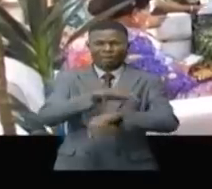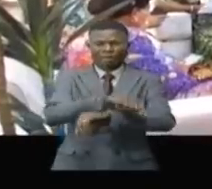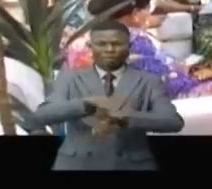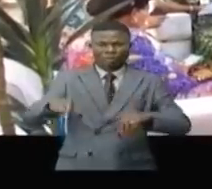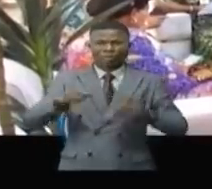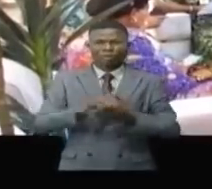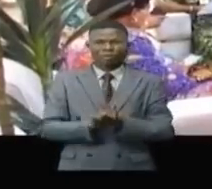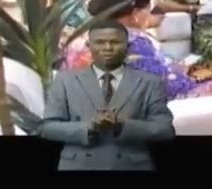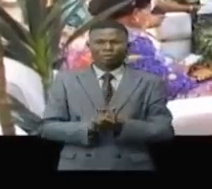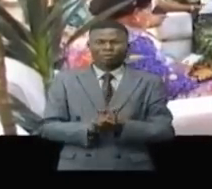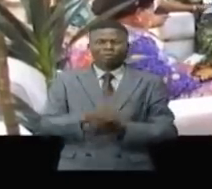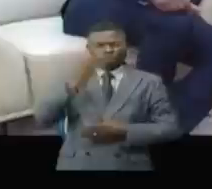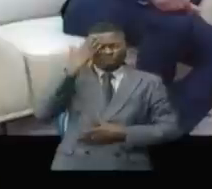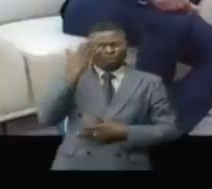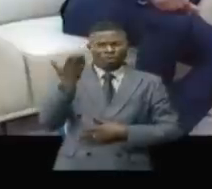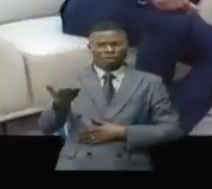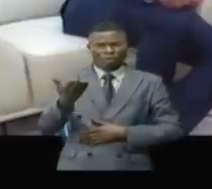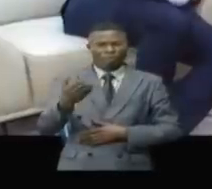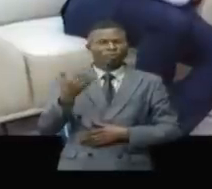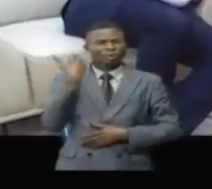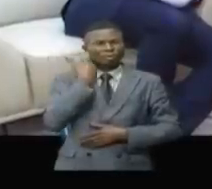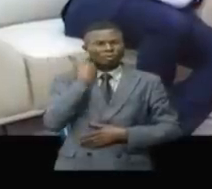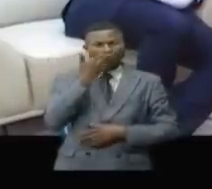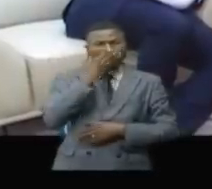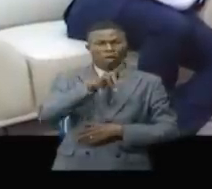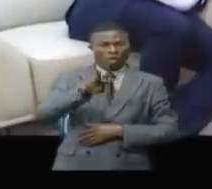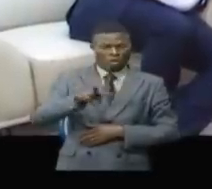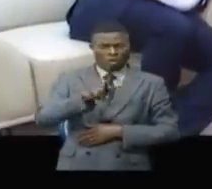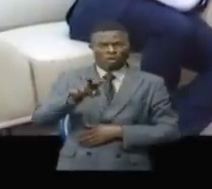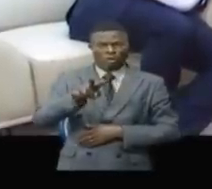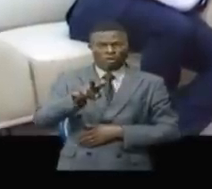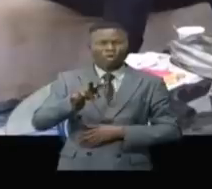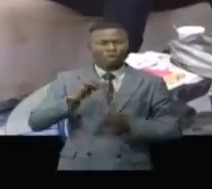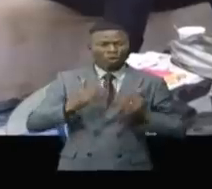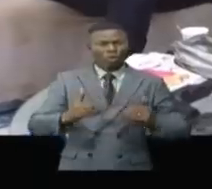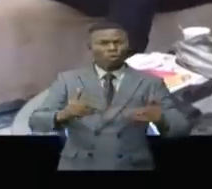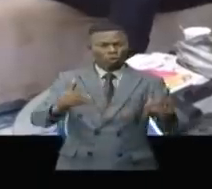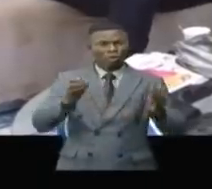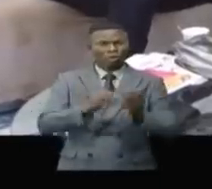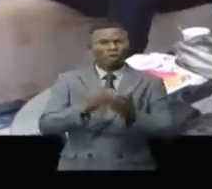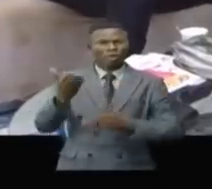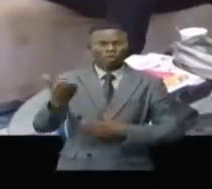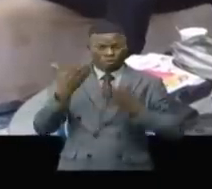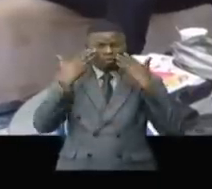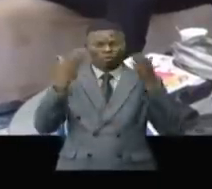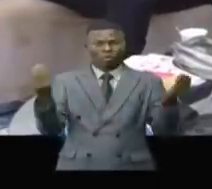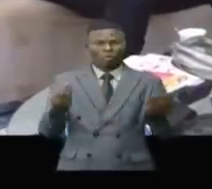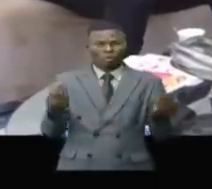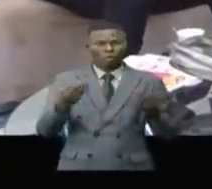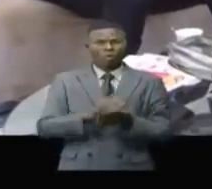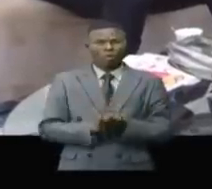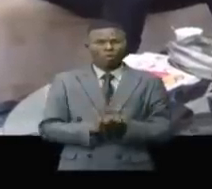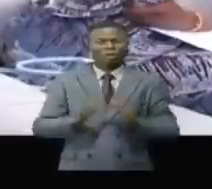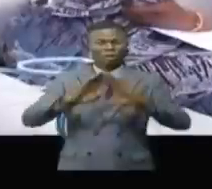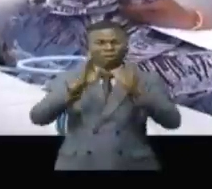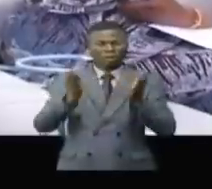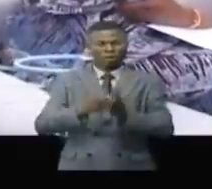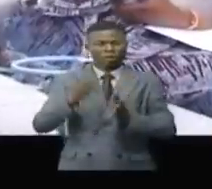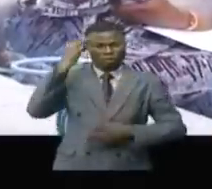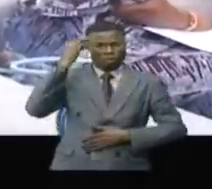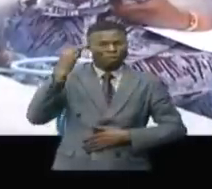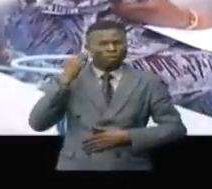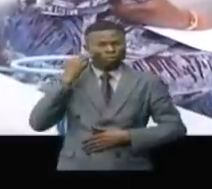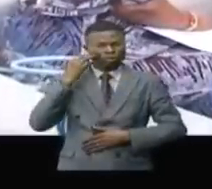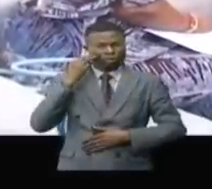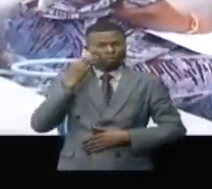Bien que maîtrisé, la maladie à coronavirus circule encore. Voilà pourquoi tous les membres du gouvernement